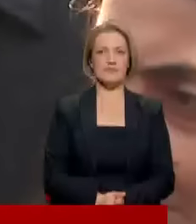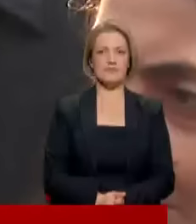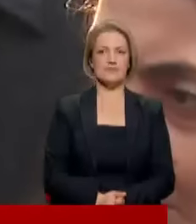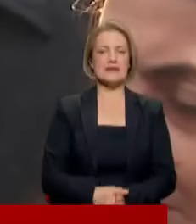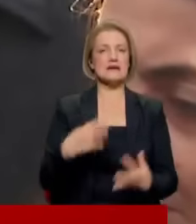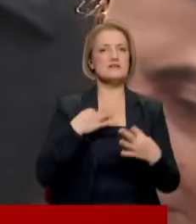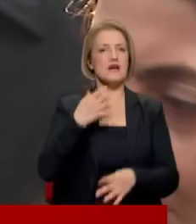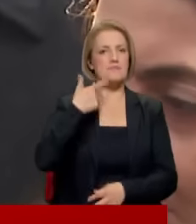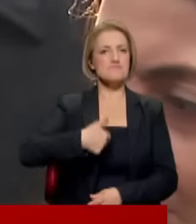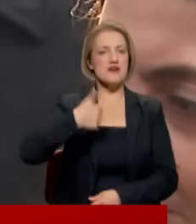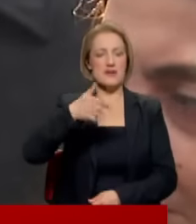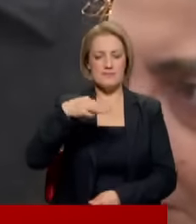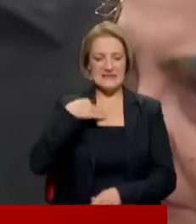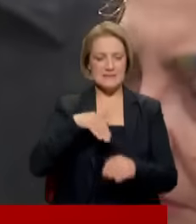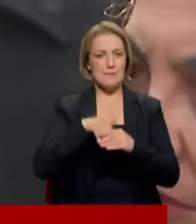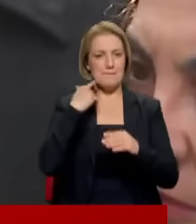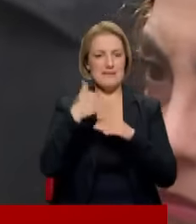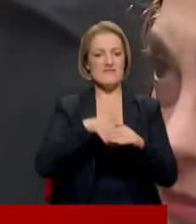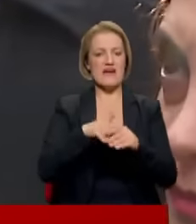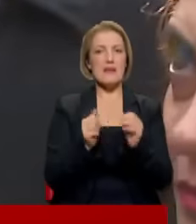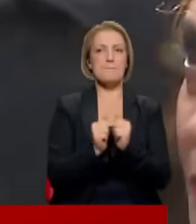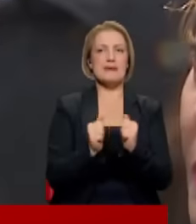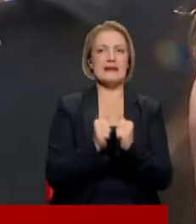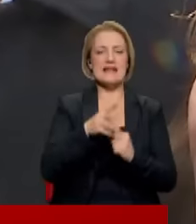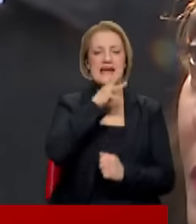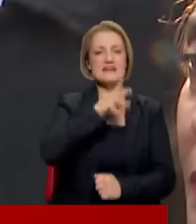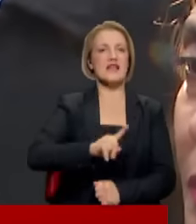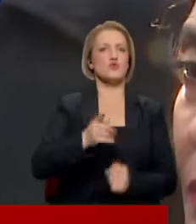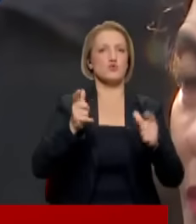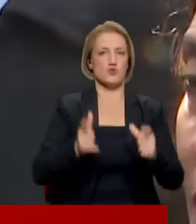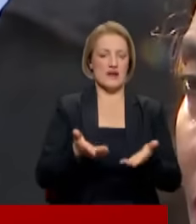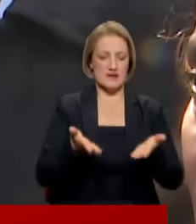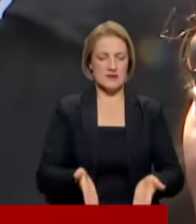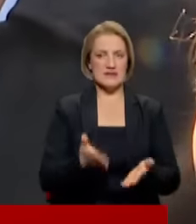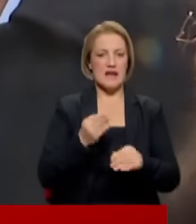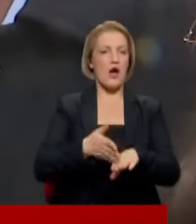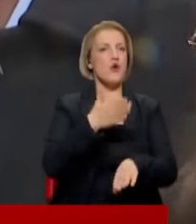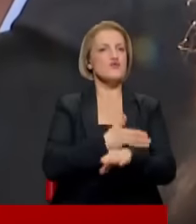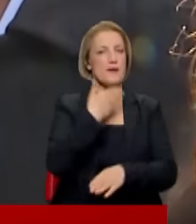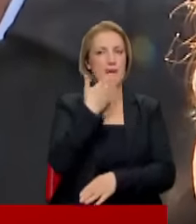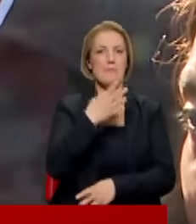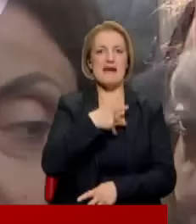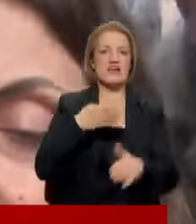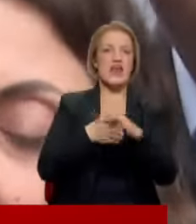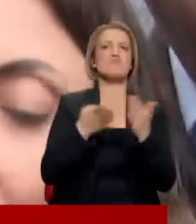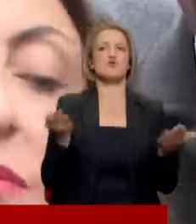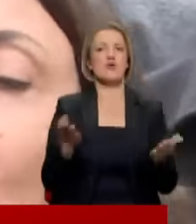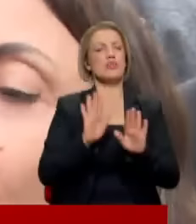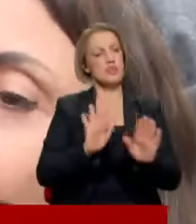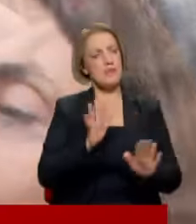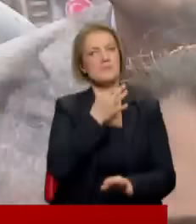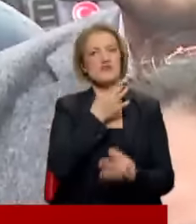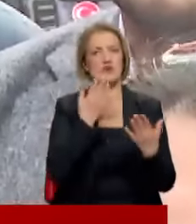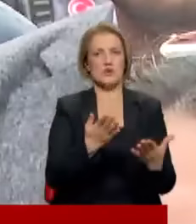Sayın başkanım Şu anda biz milletvekillerimizle birlikte Esenyurt belediyede daha önce de belirttik belediyeye giremiyoruz tamam